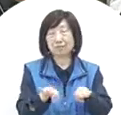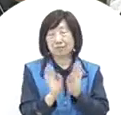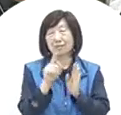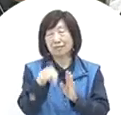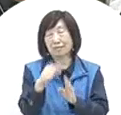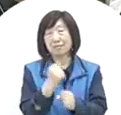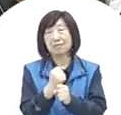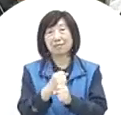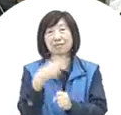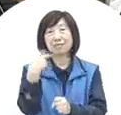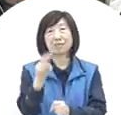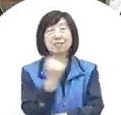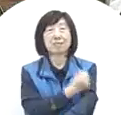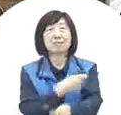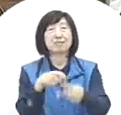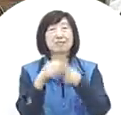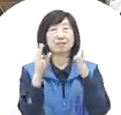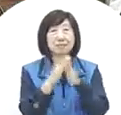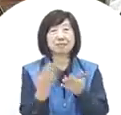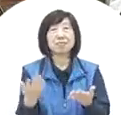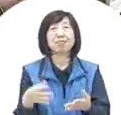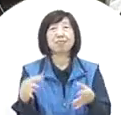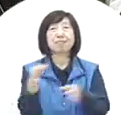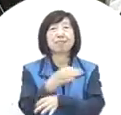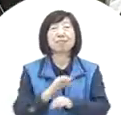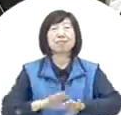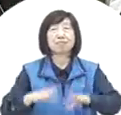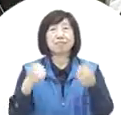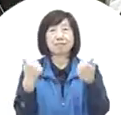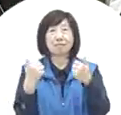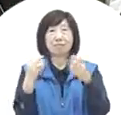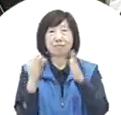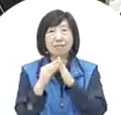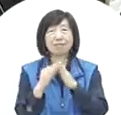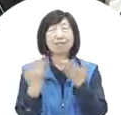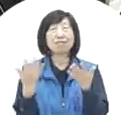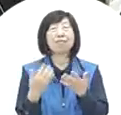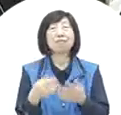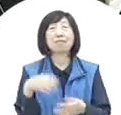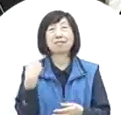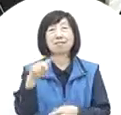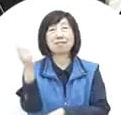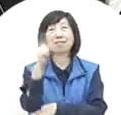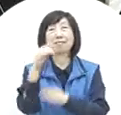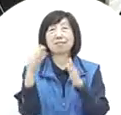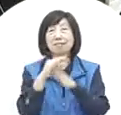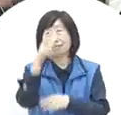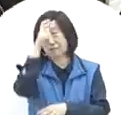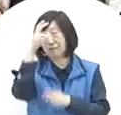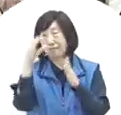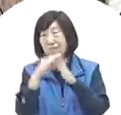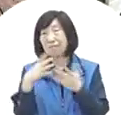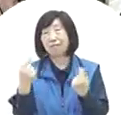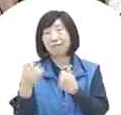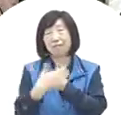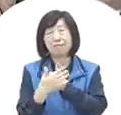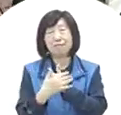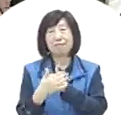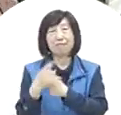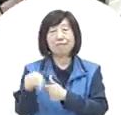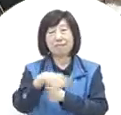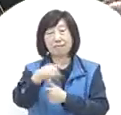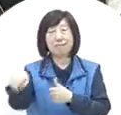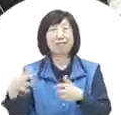工局跟金发局来跟产业结合，然后也请我们的消防局还有警察局来协助我们的同仁